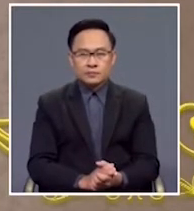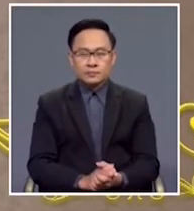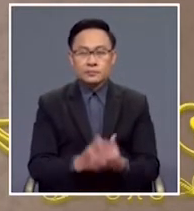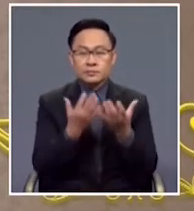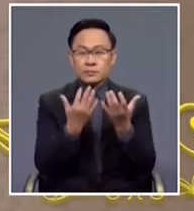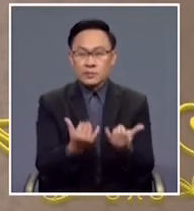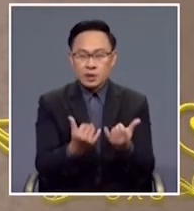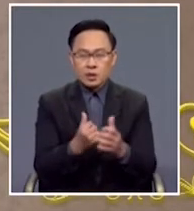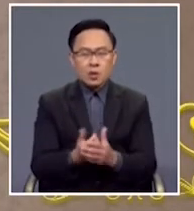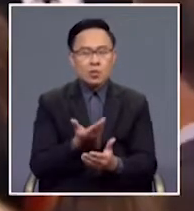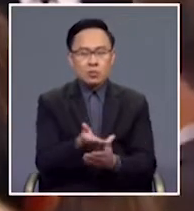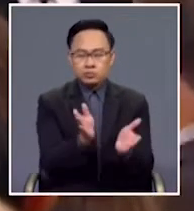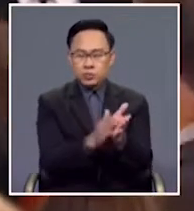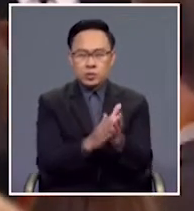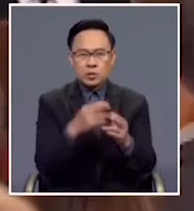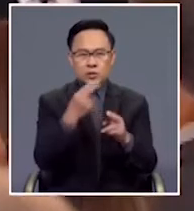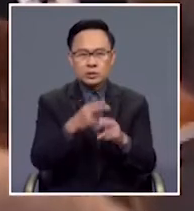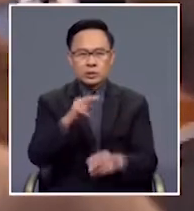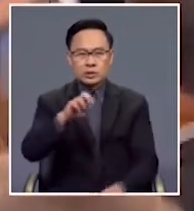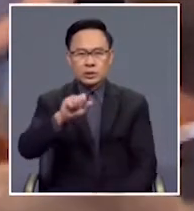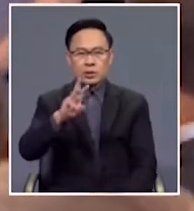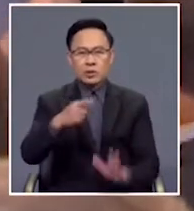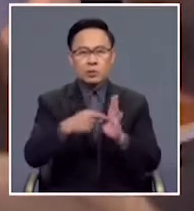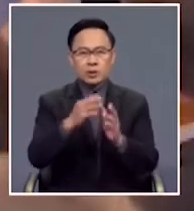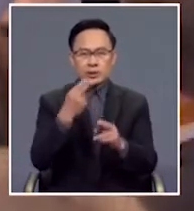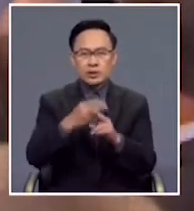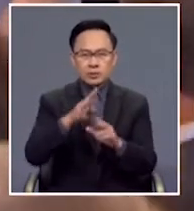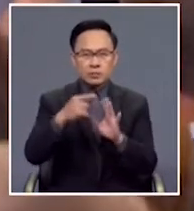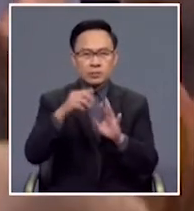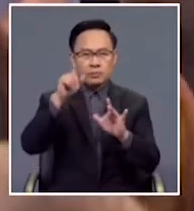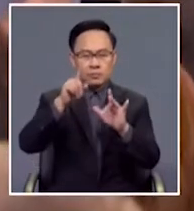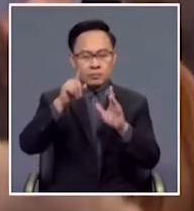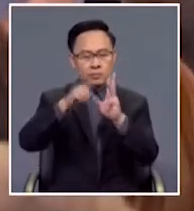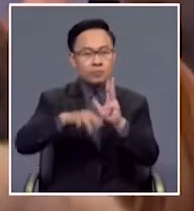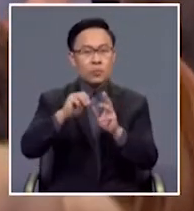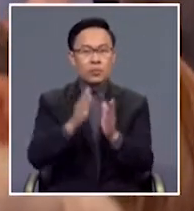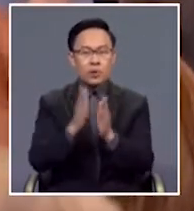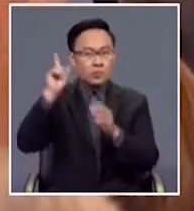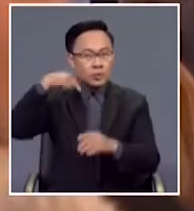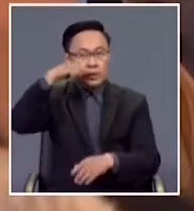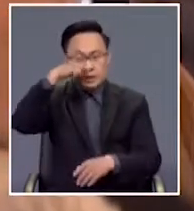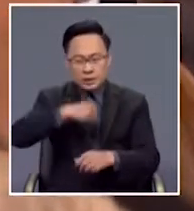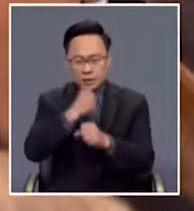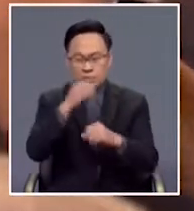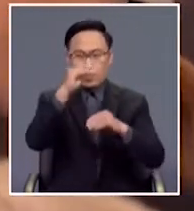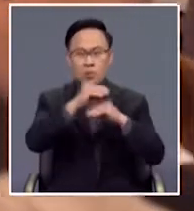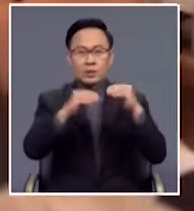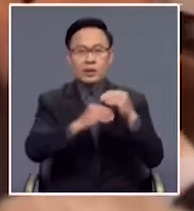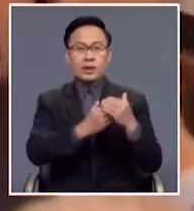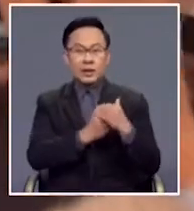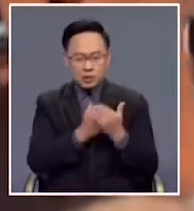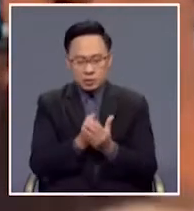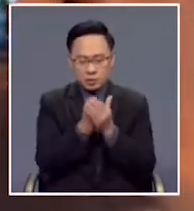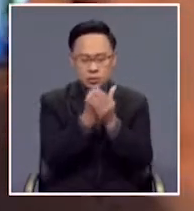การนี้ขอชื่นชมคุณวีระวันมอสบี้หรือน้องบุ๋มนักกิจกรรมหญิงไทยผู้ก่อตั้งโครงการฮักเพื่อช่วยเหลือเ